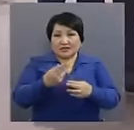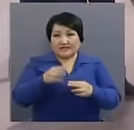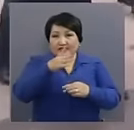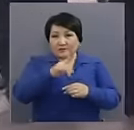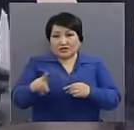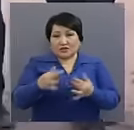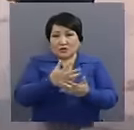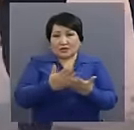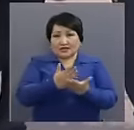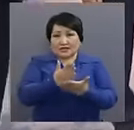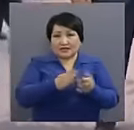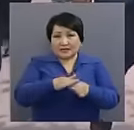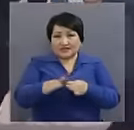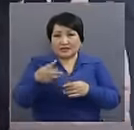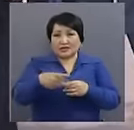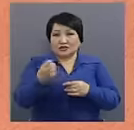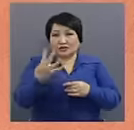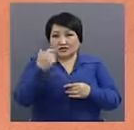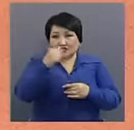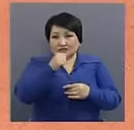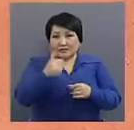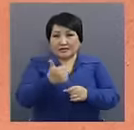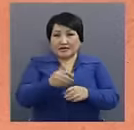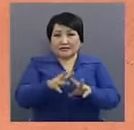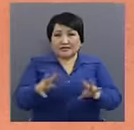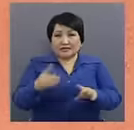атқарды. 2014 жылдан бері премьер-министрдің бірінші